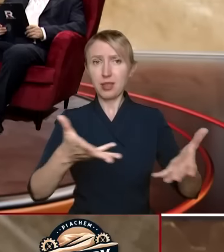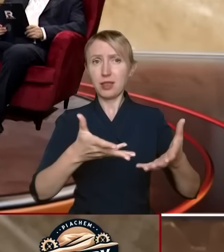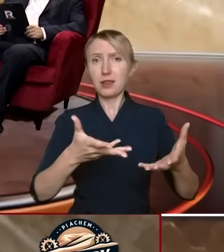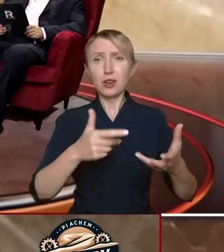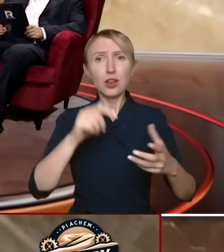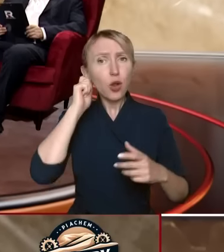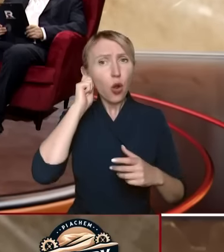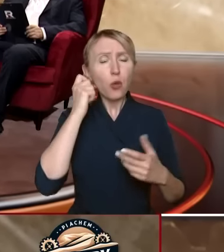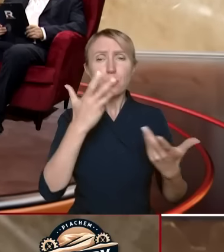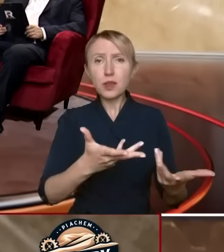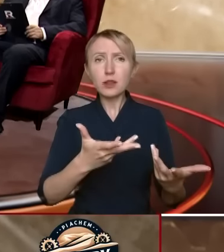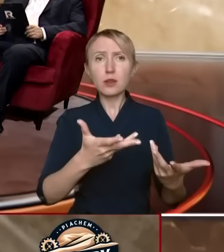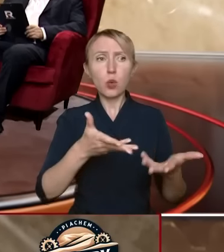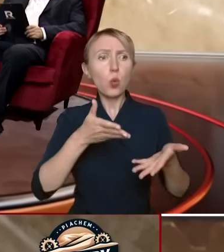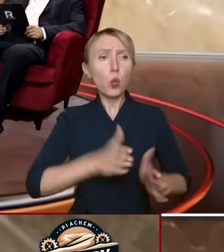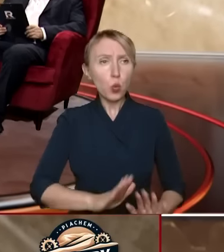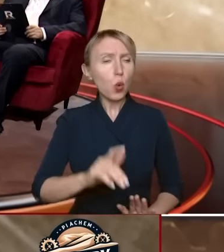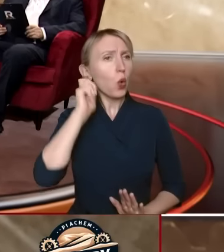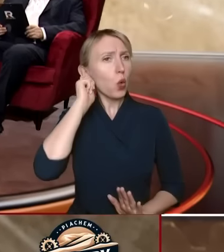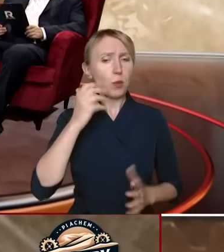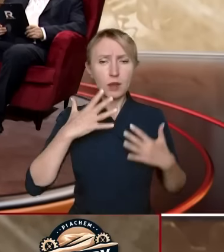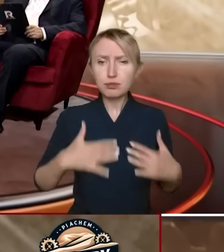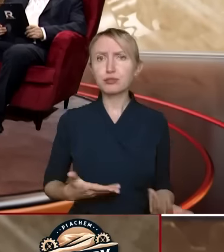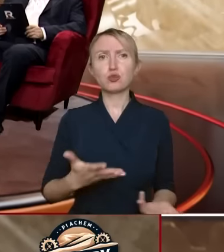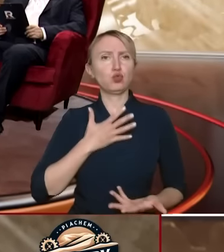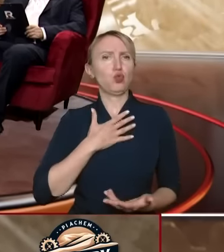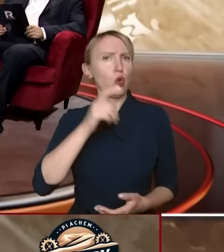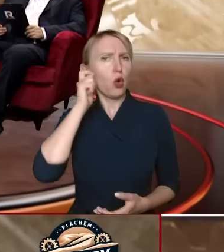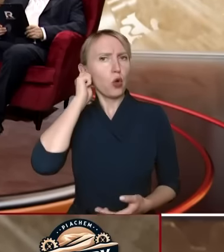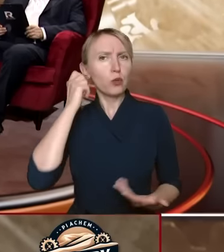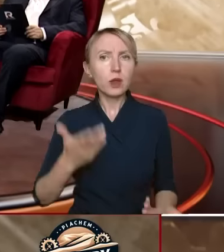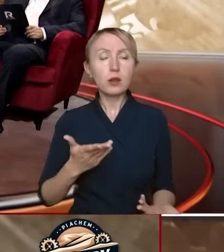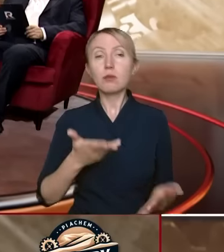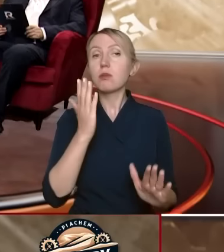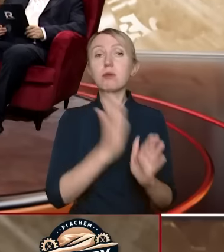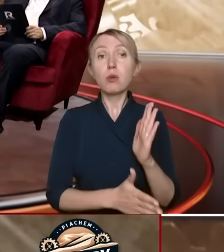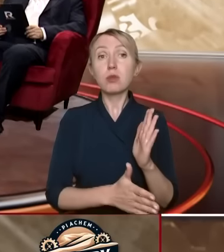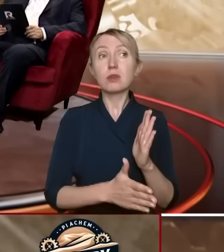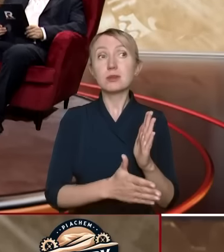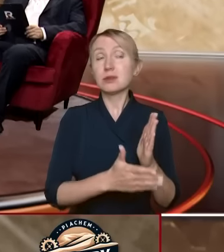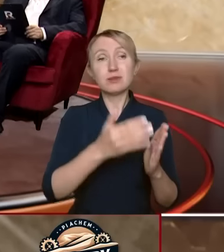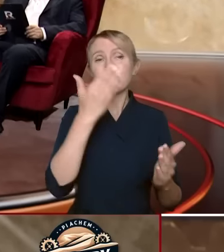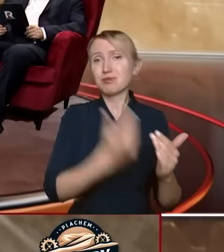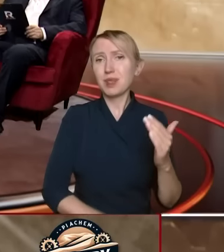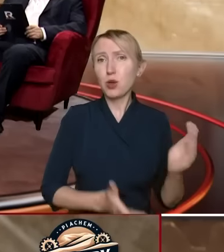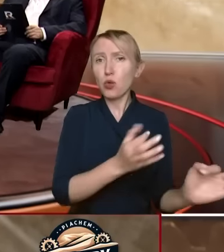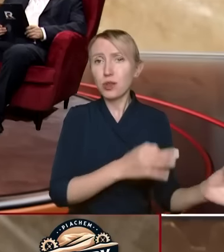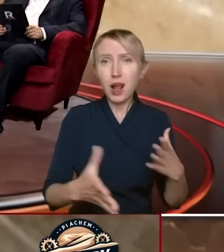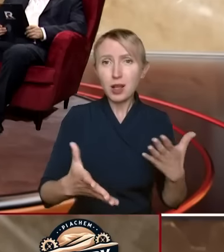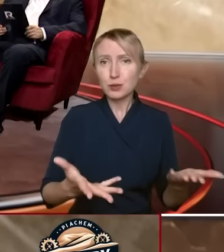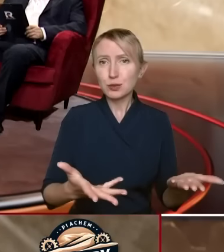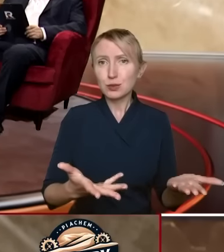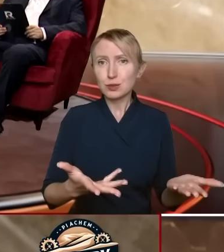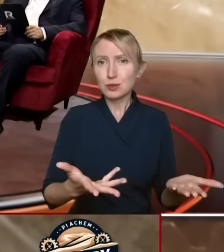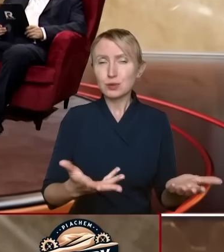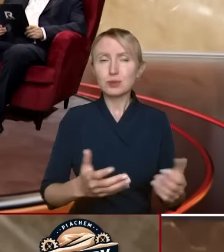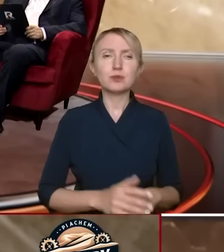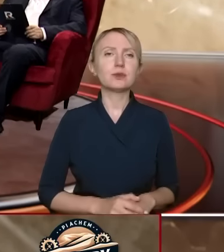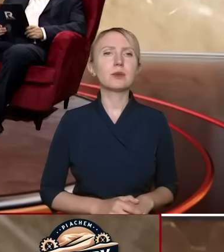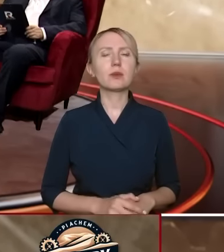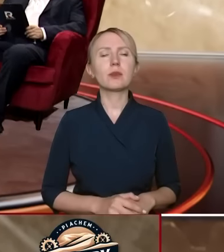kobiety, które urodziły się kobietami, czują się kobietami, są po prostu na straconej pozycji. I ja bym na to, już